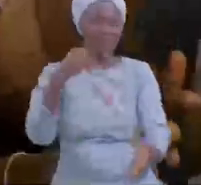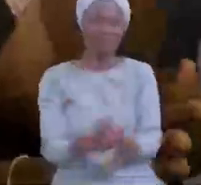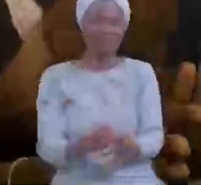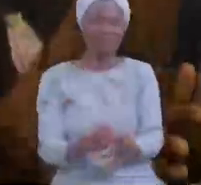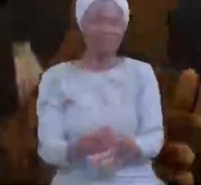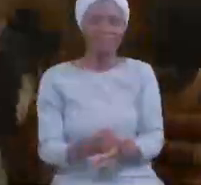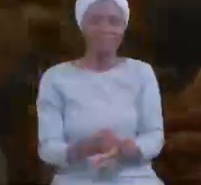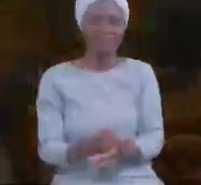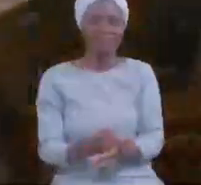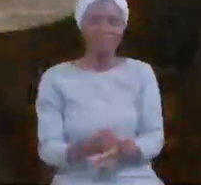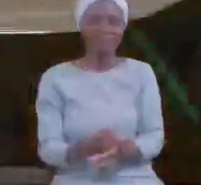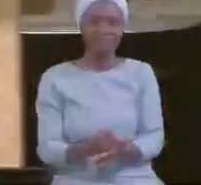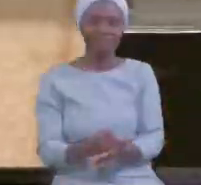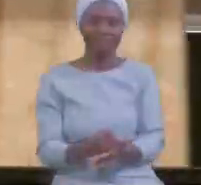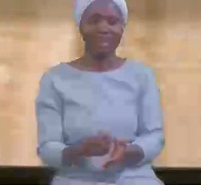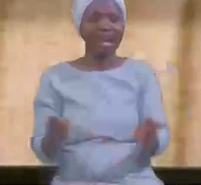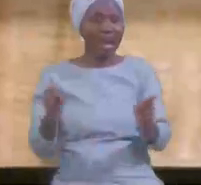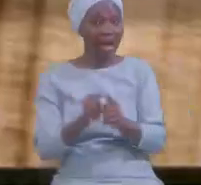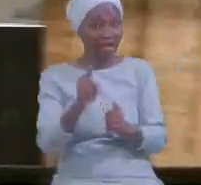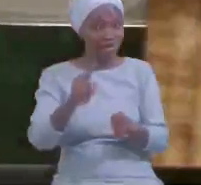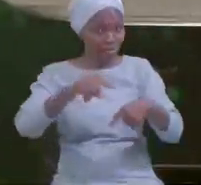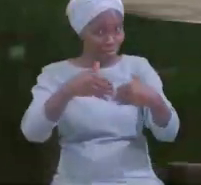Et comme vous allez rentrer chez vous,